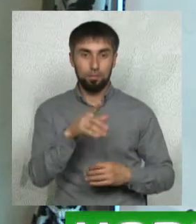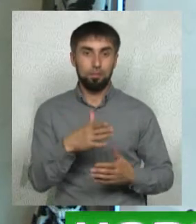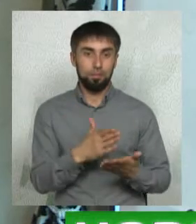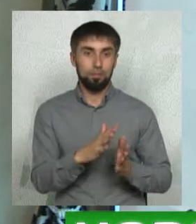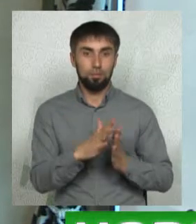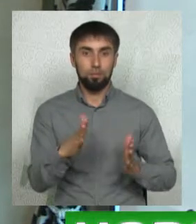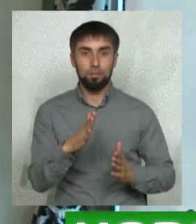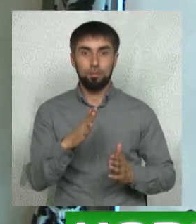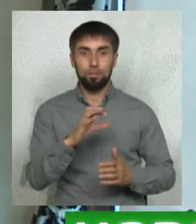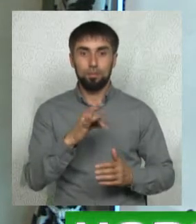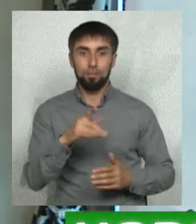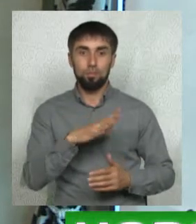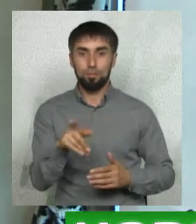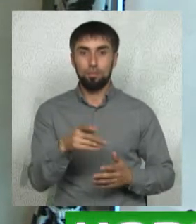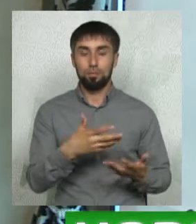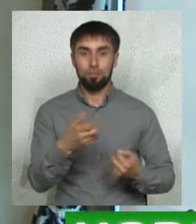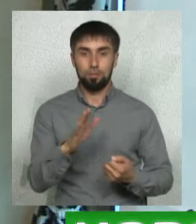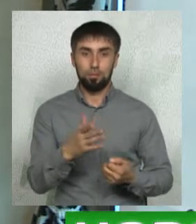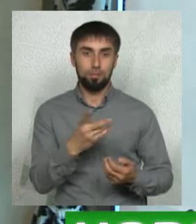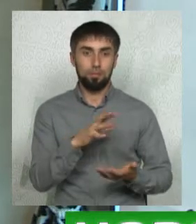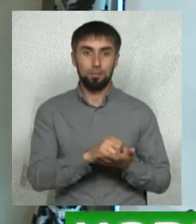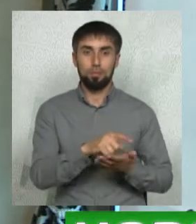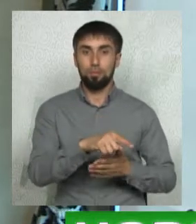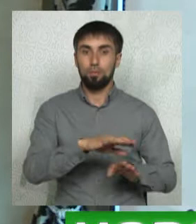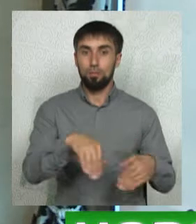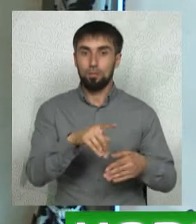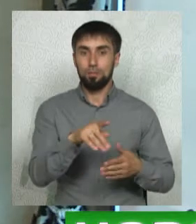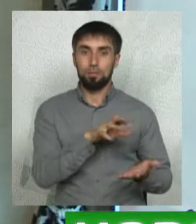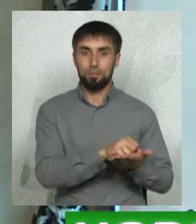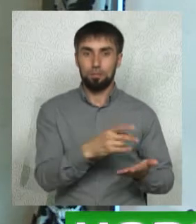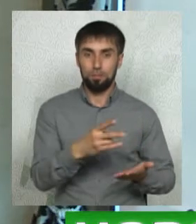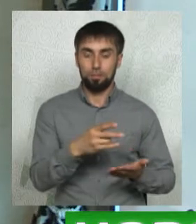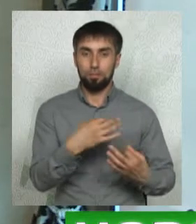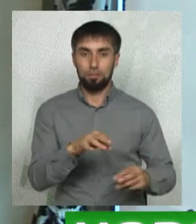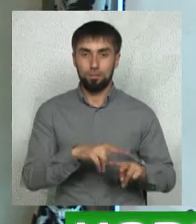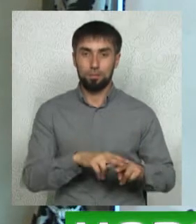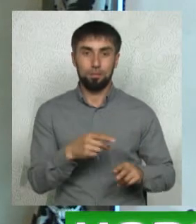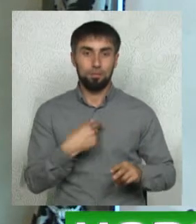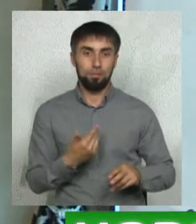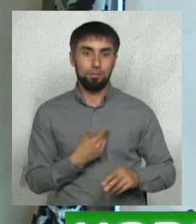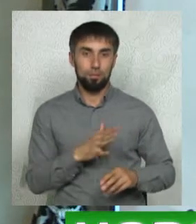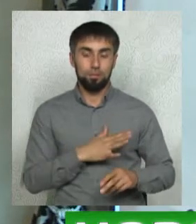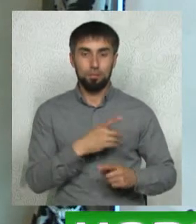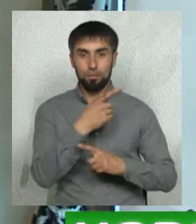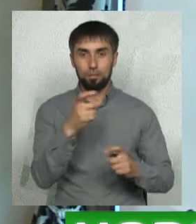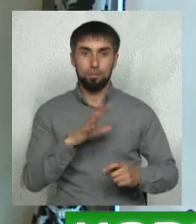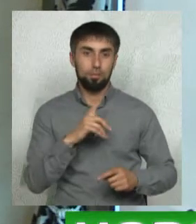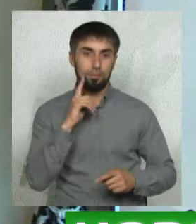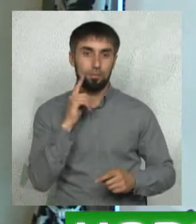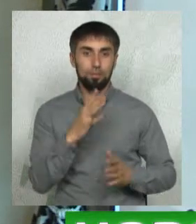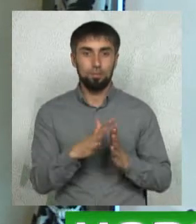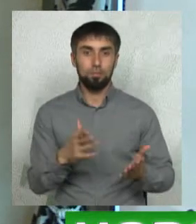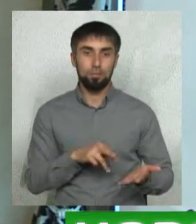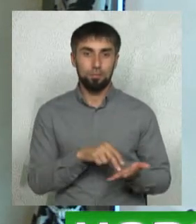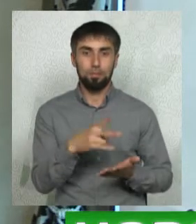большая вероятность того, что это будет одобрено. То есть нужно занимать эти ниши, пока они еще более-менее свободны. И вот здесь бы я хотел призвать, чтобы молодежь, она вот больше